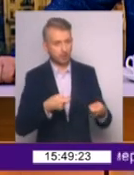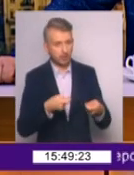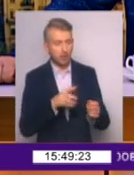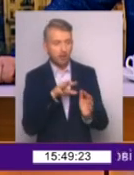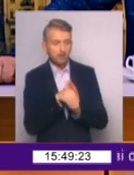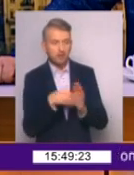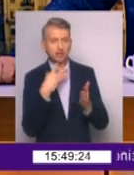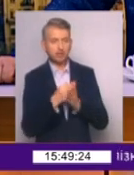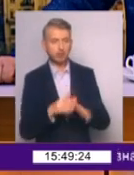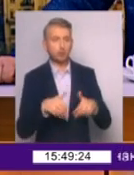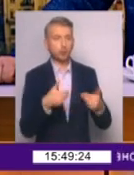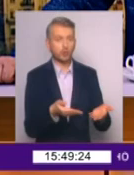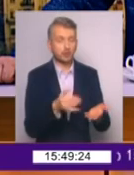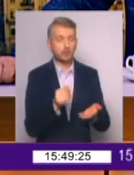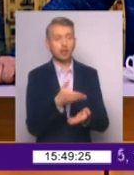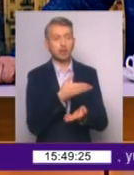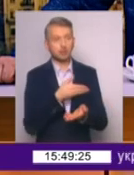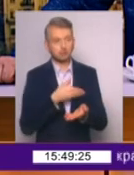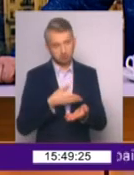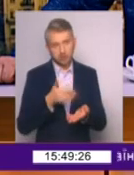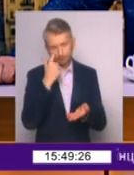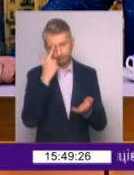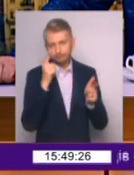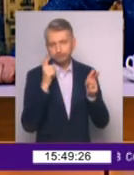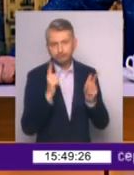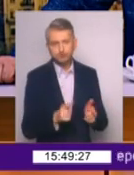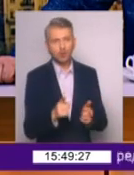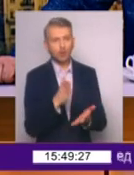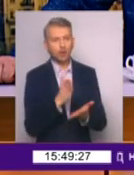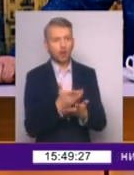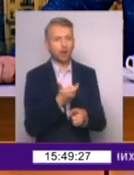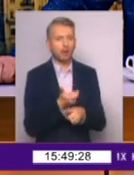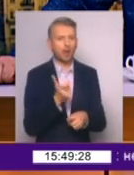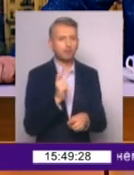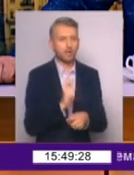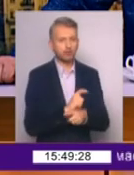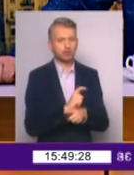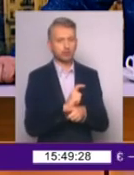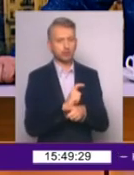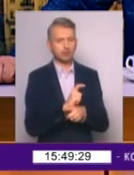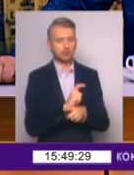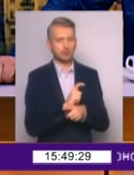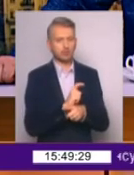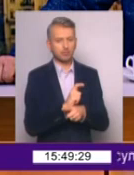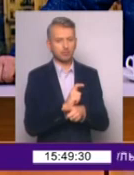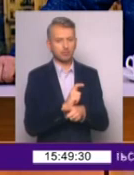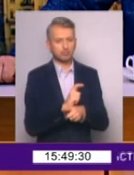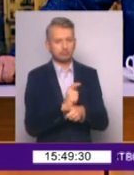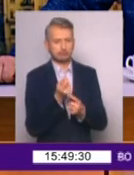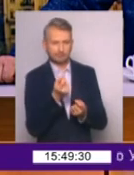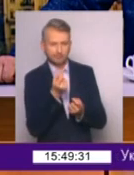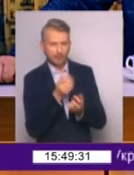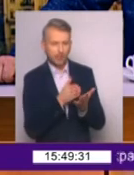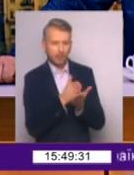свої пропозиції, і ми з ним погодилися про те, що є найбільш такі тонкі напрямки бізнесу,